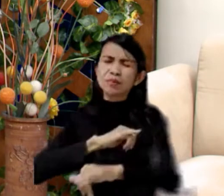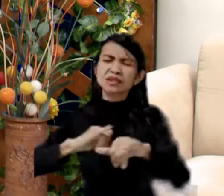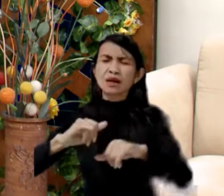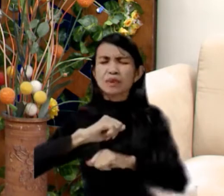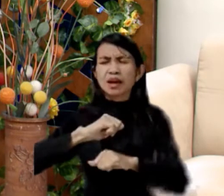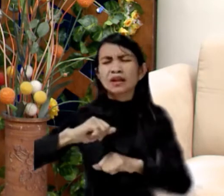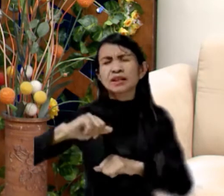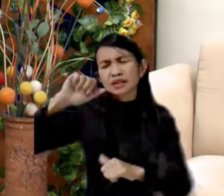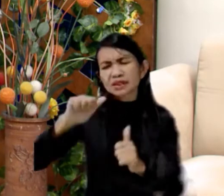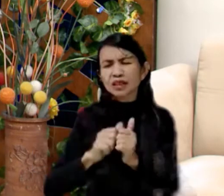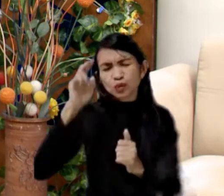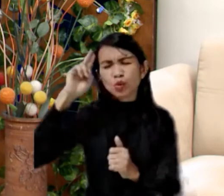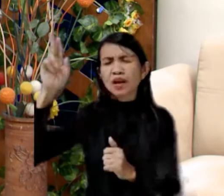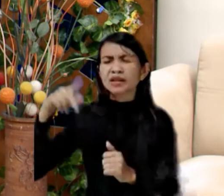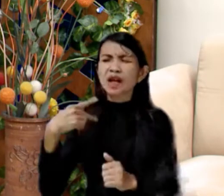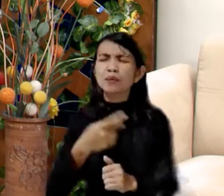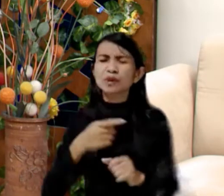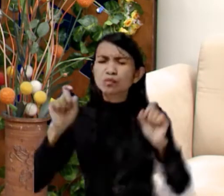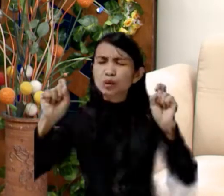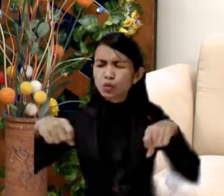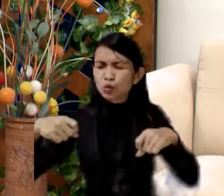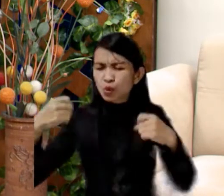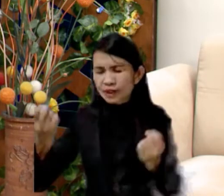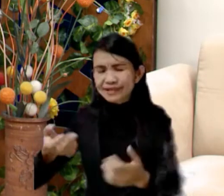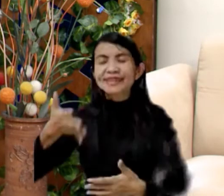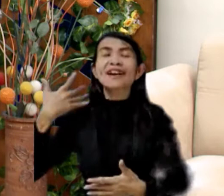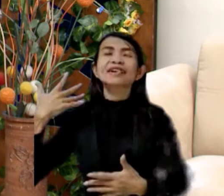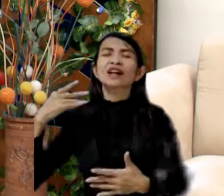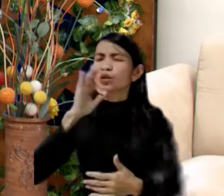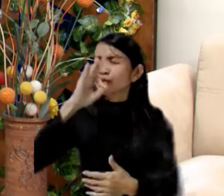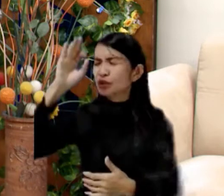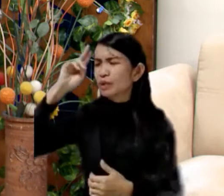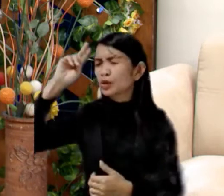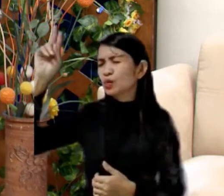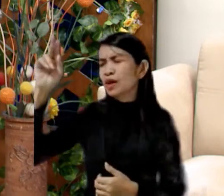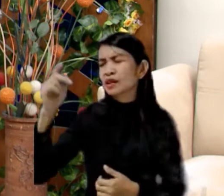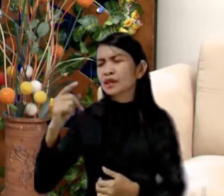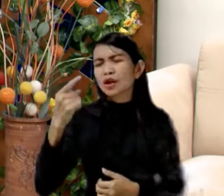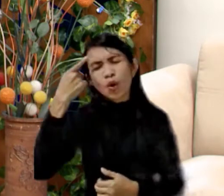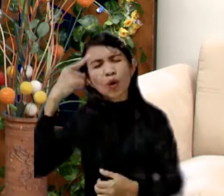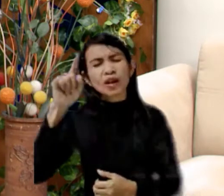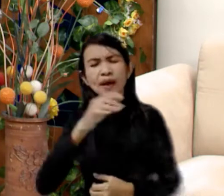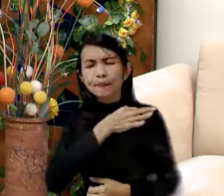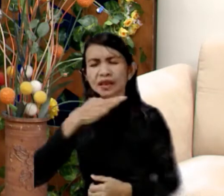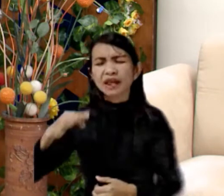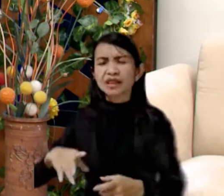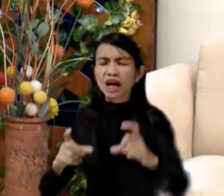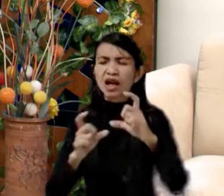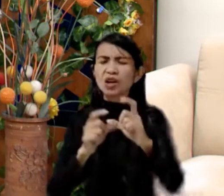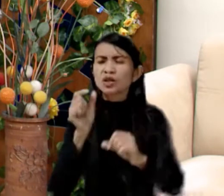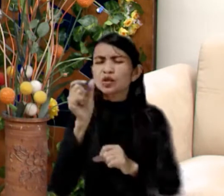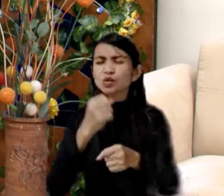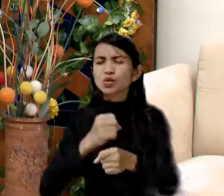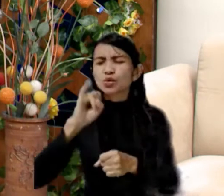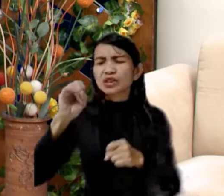firman-Mu. Hamba-Mu berdoa untuk firman Tuhan yang nantinya akan dibawakan oleh hamba Tuhan Pendeta Sugi Sitorus. Firman itu mampu